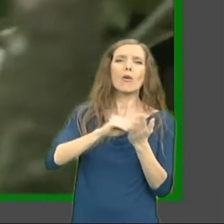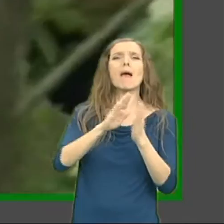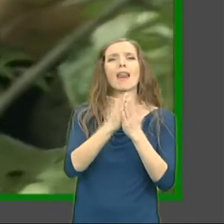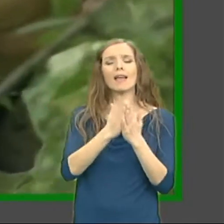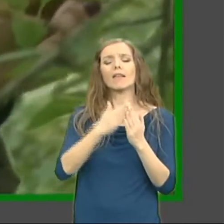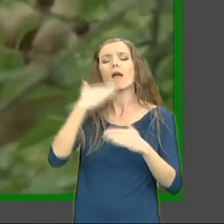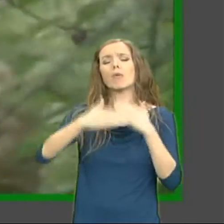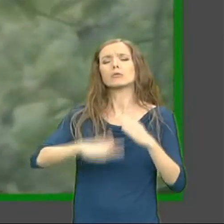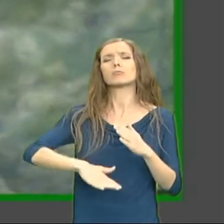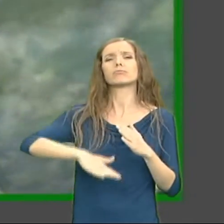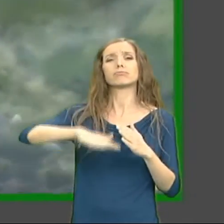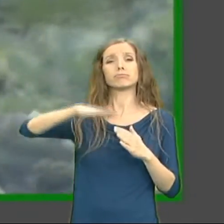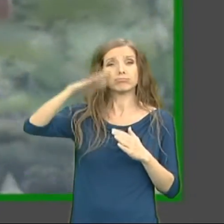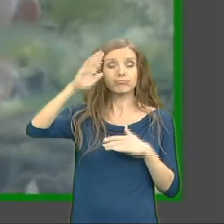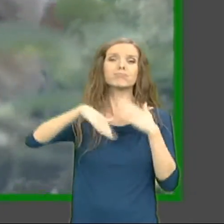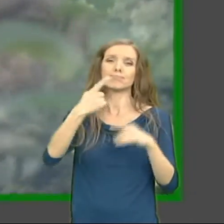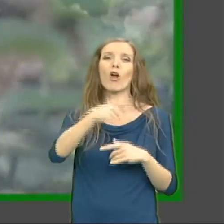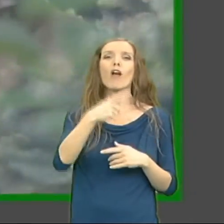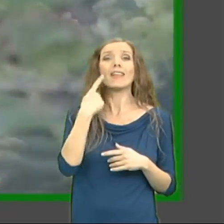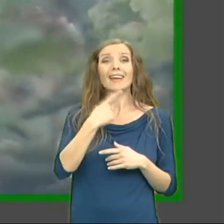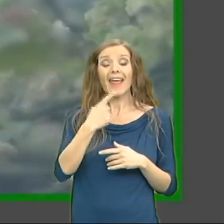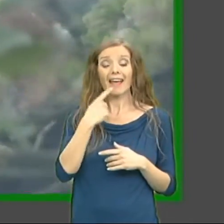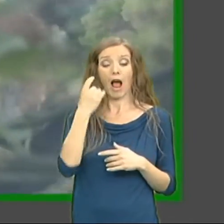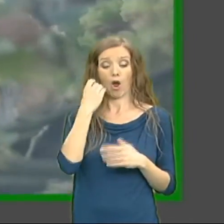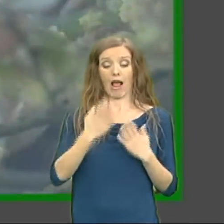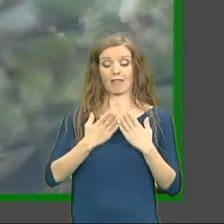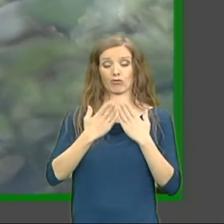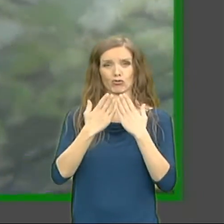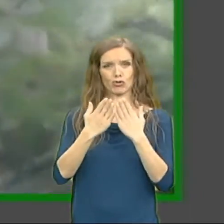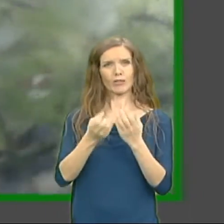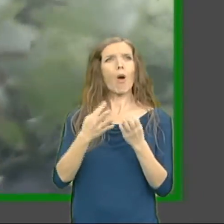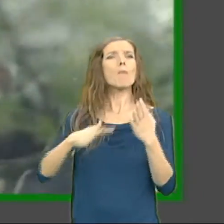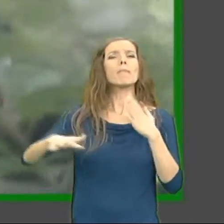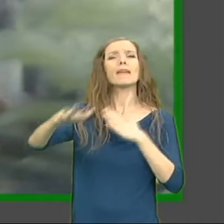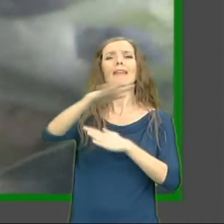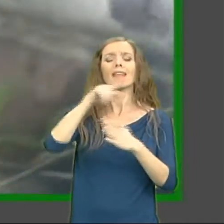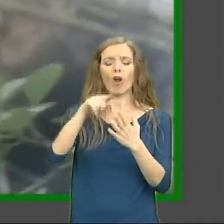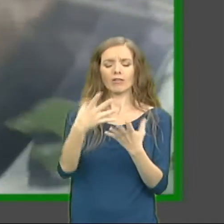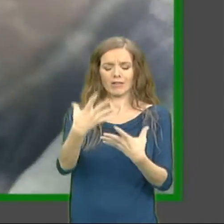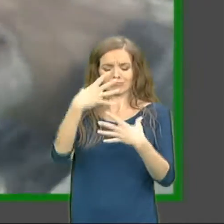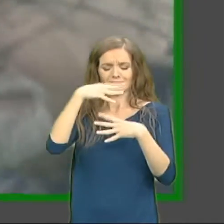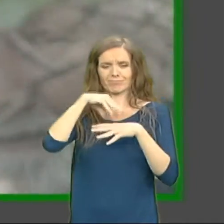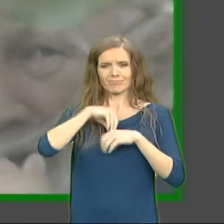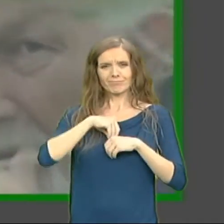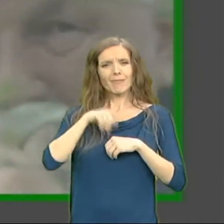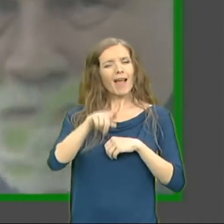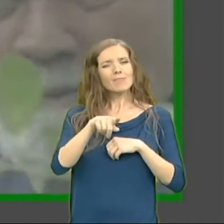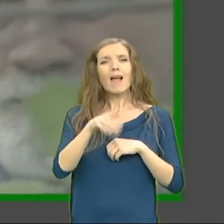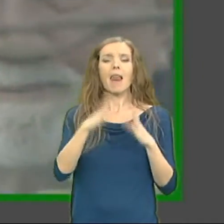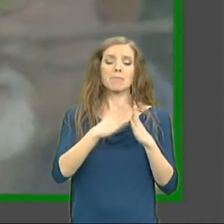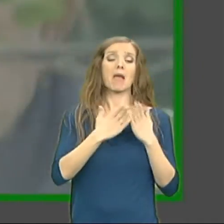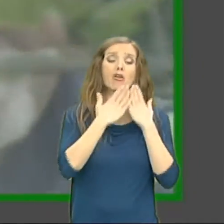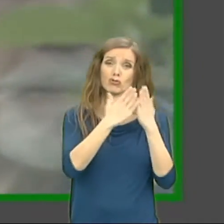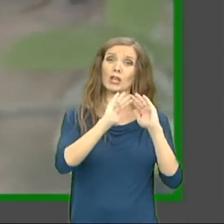a mnogo godina kasnije je tim povodom izjavio da se doživljaj pročitanog i prirode spaja u jedno i da nije